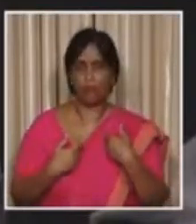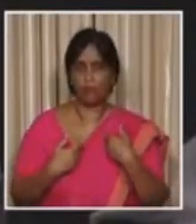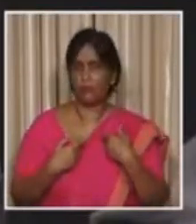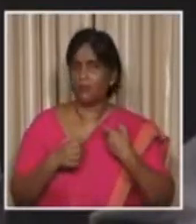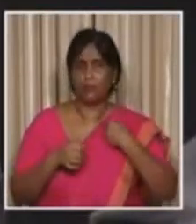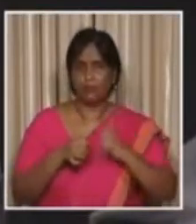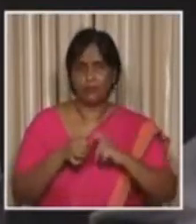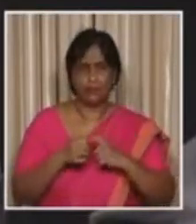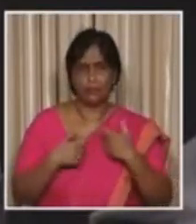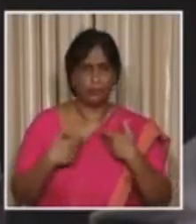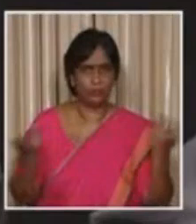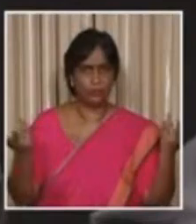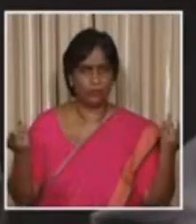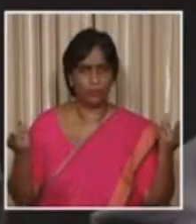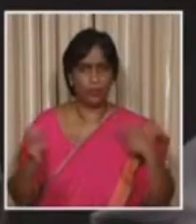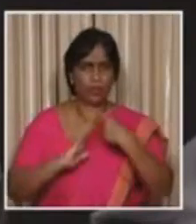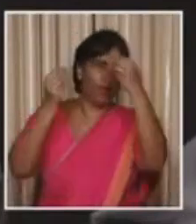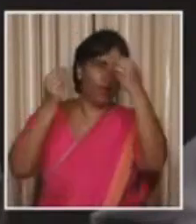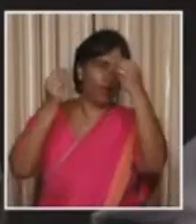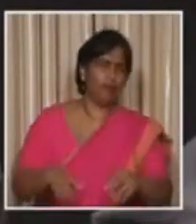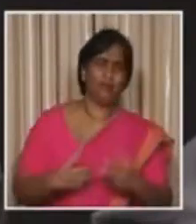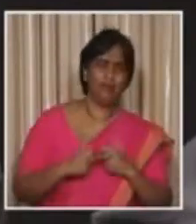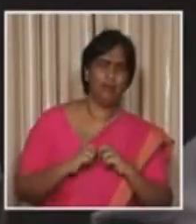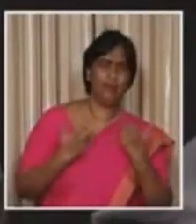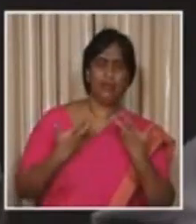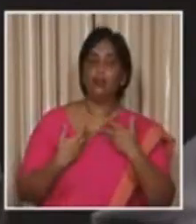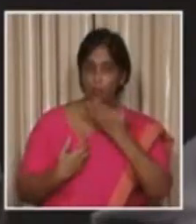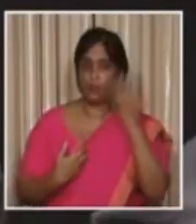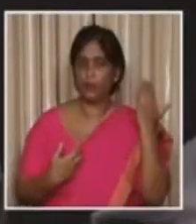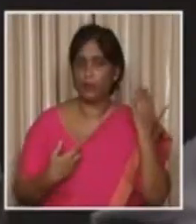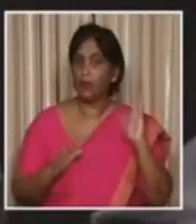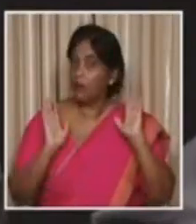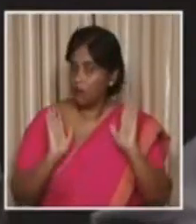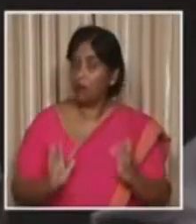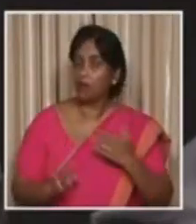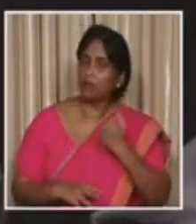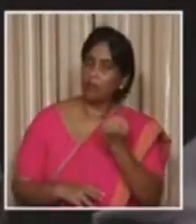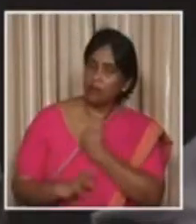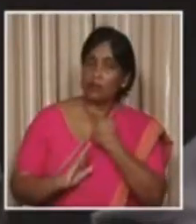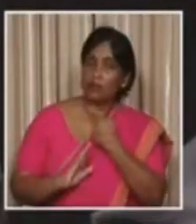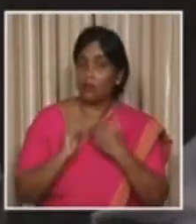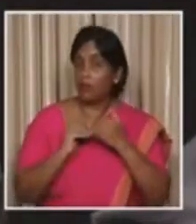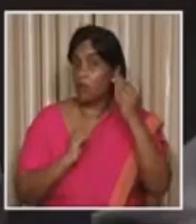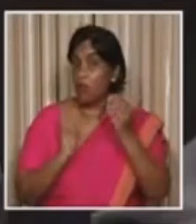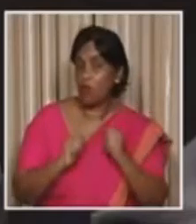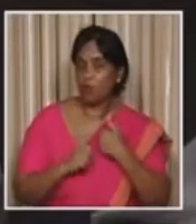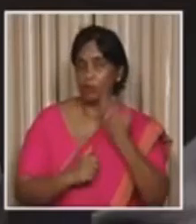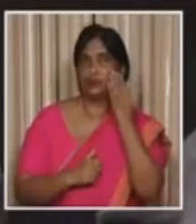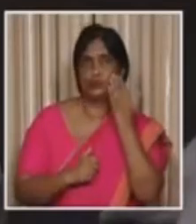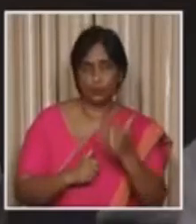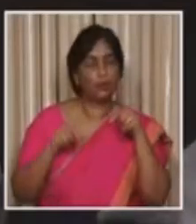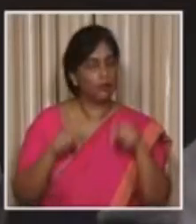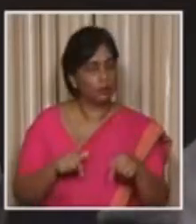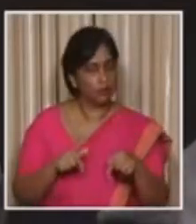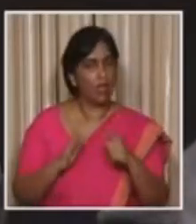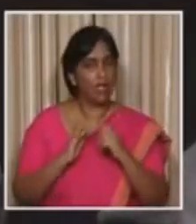අපිට පස්සේ යන්නේ මේ රට බංකොලොත් උනාට කියලා අපිට ඉන්න පුළුවන් අපි කැප කරනකොට අපේ රටට වෙන දේ අපි දකිනවා